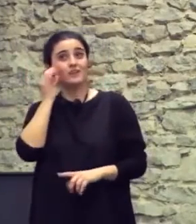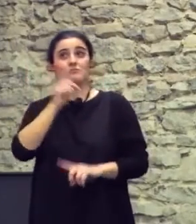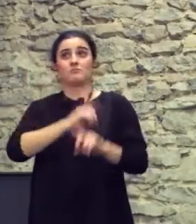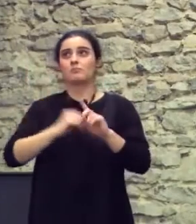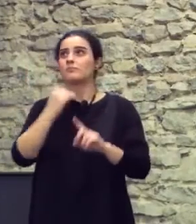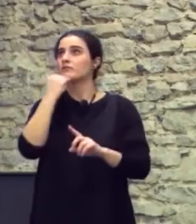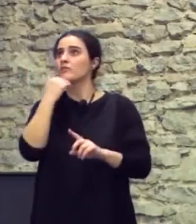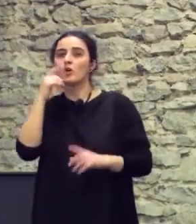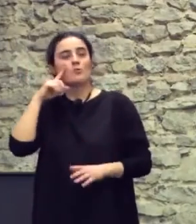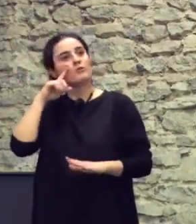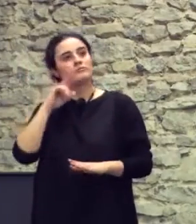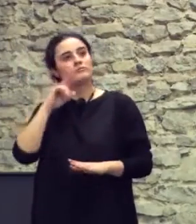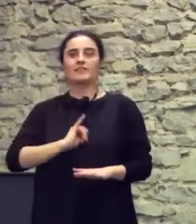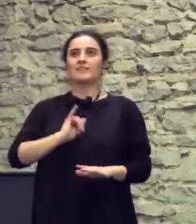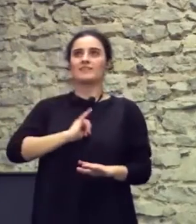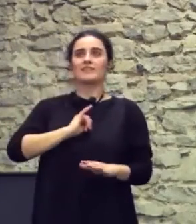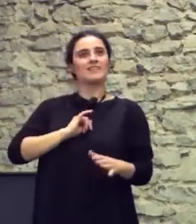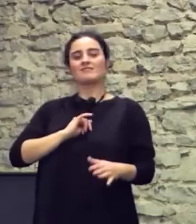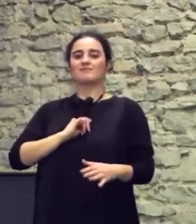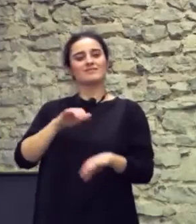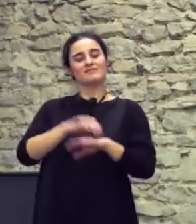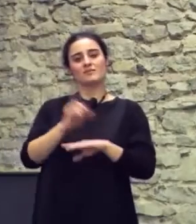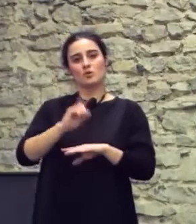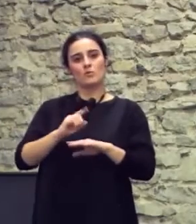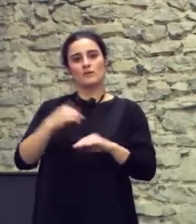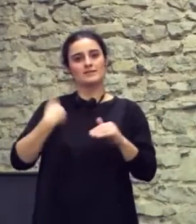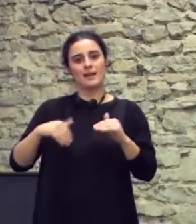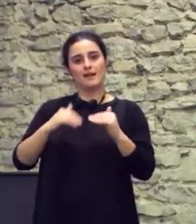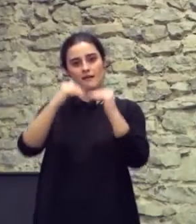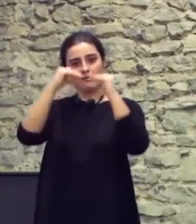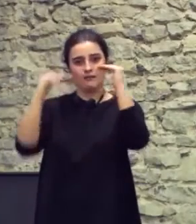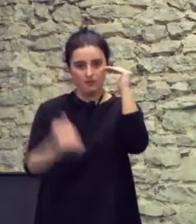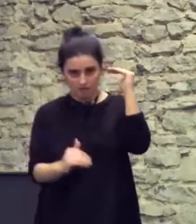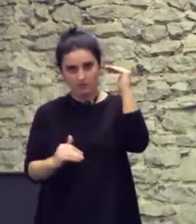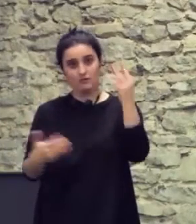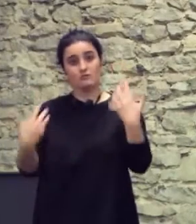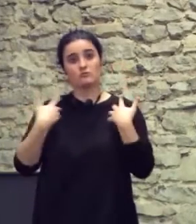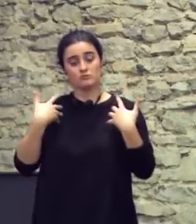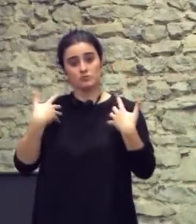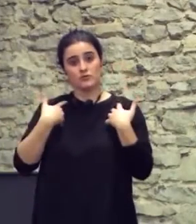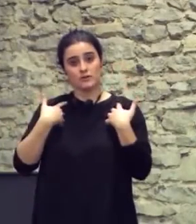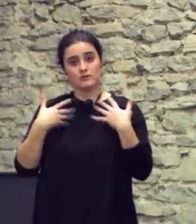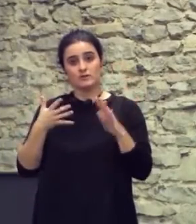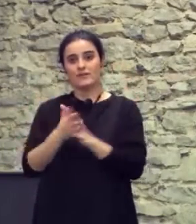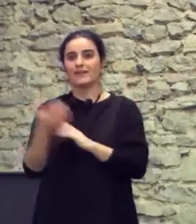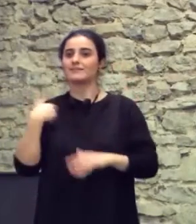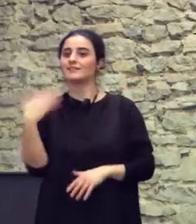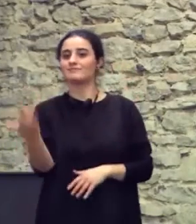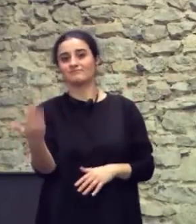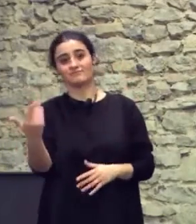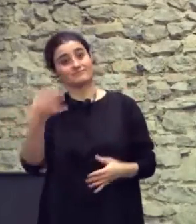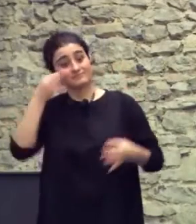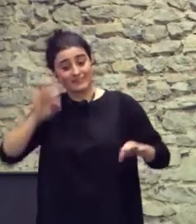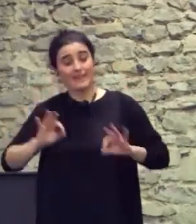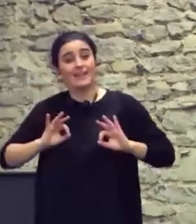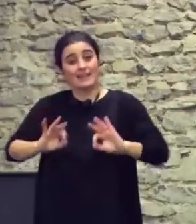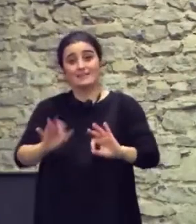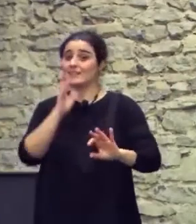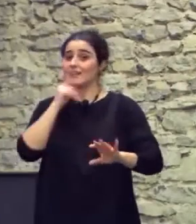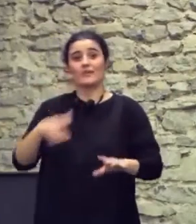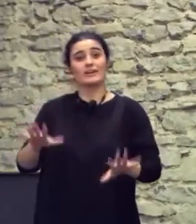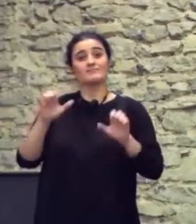espresioak ez betetzeagatik botere desoreka hori jasan egingo duzu. Orduan, jaztaz espabilando, hau da realitatea eta ikasteko